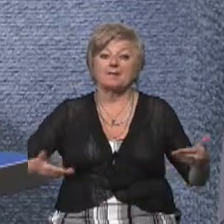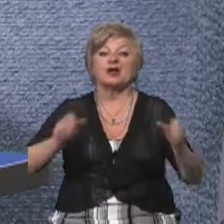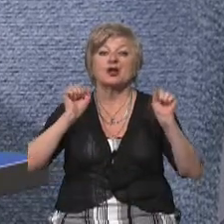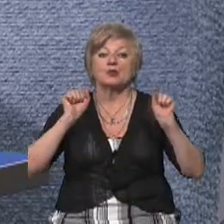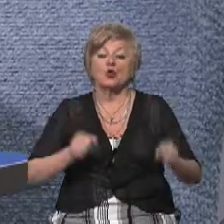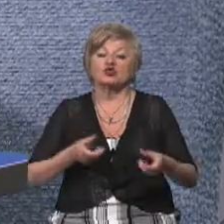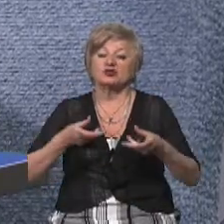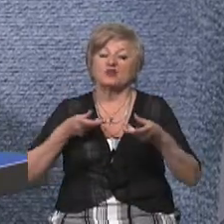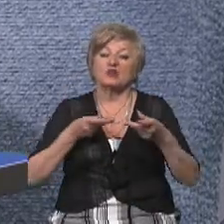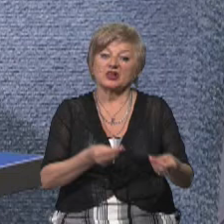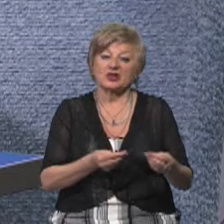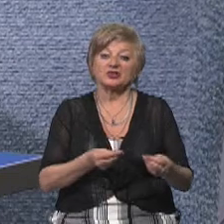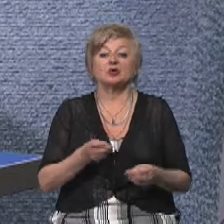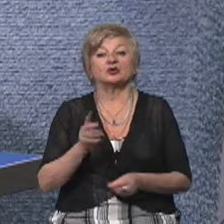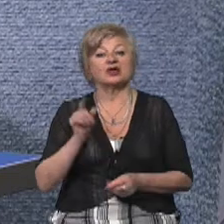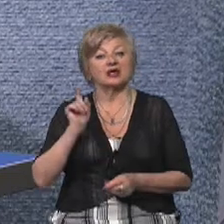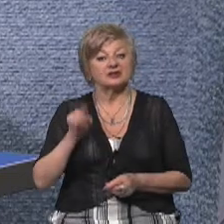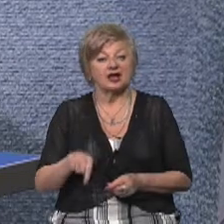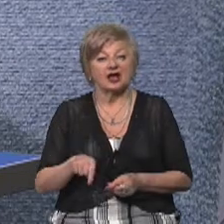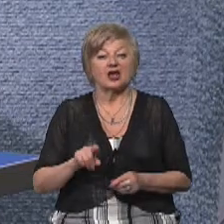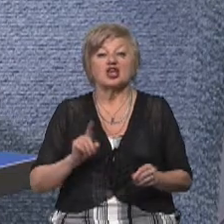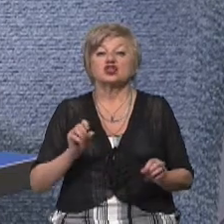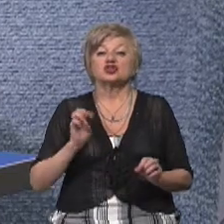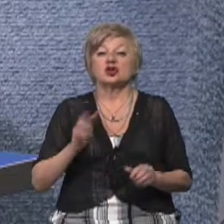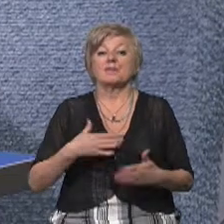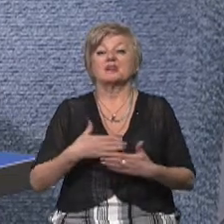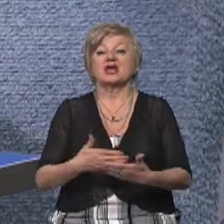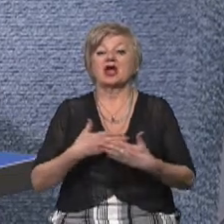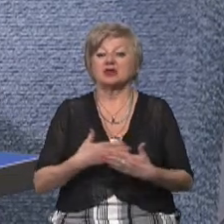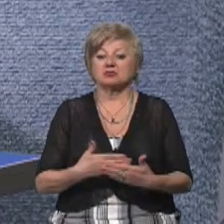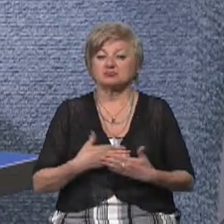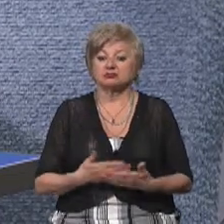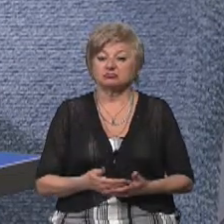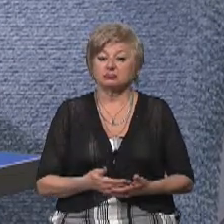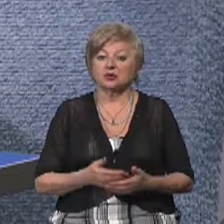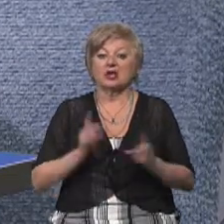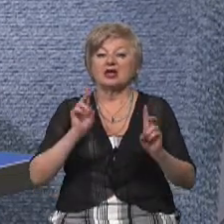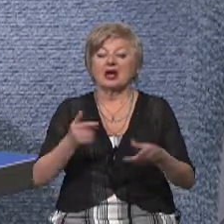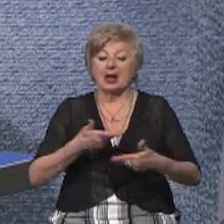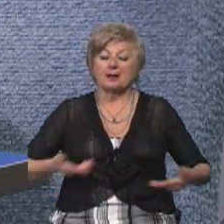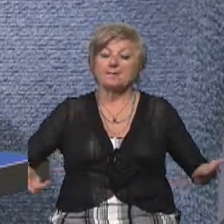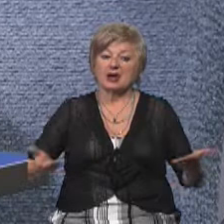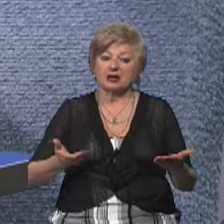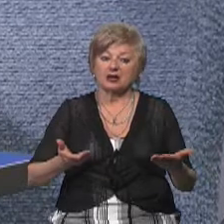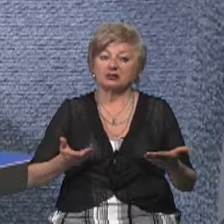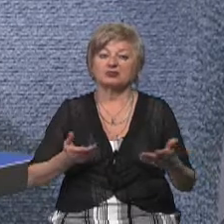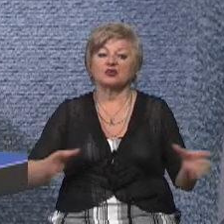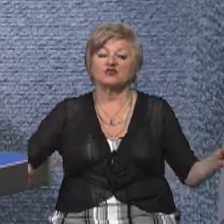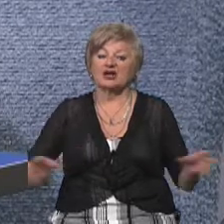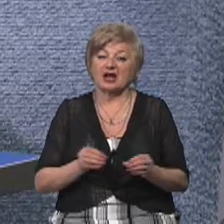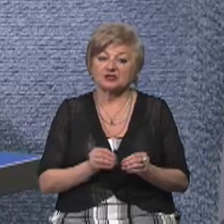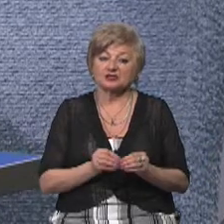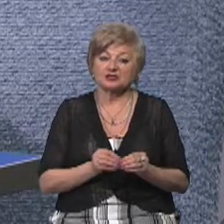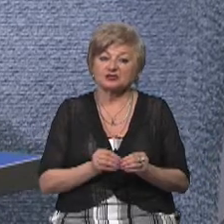можемо вплинути на те, чим дихаємо? Як ми всі разом